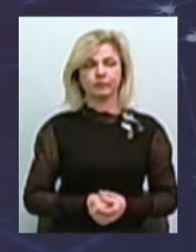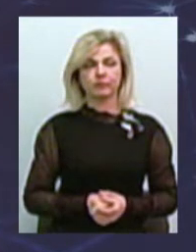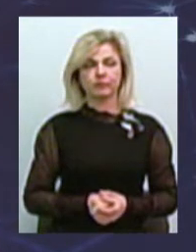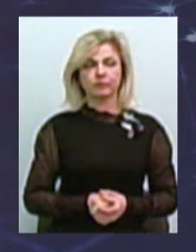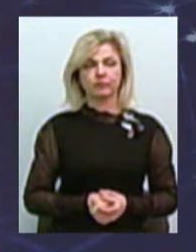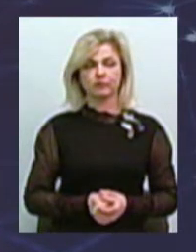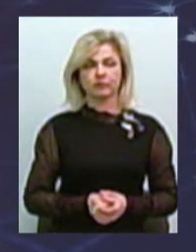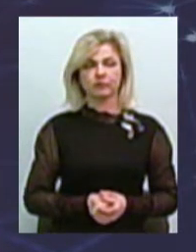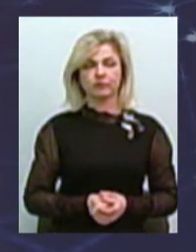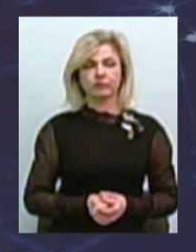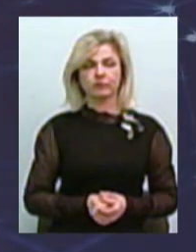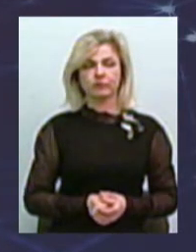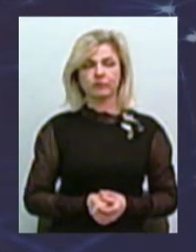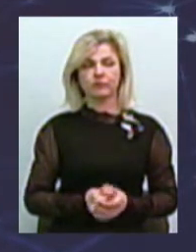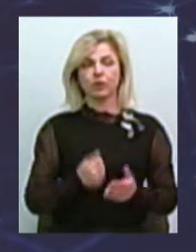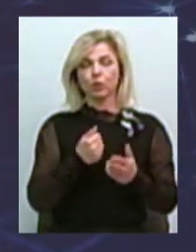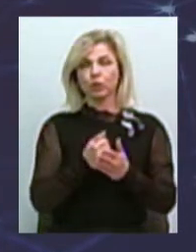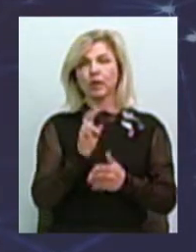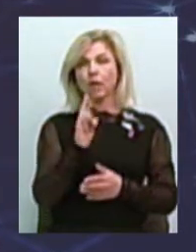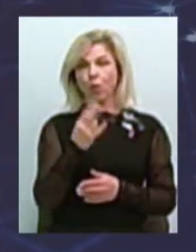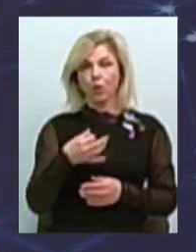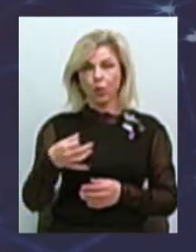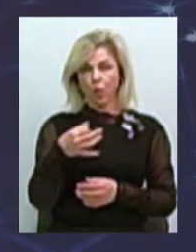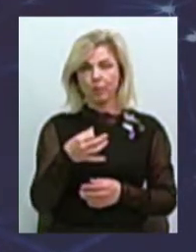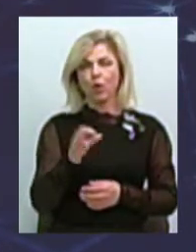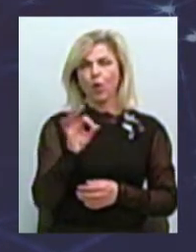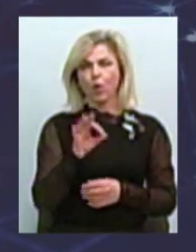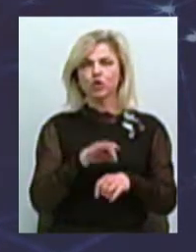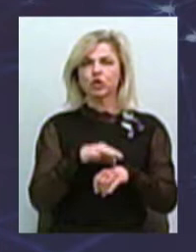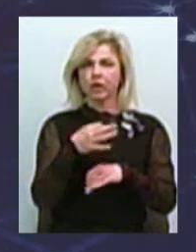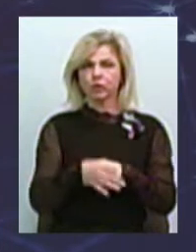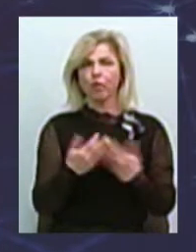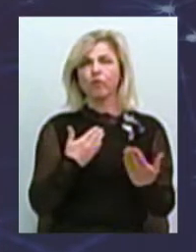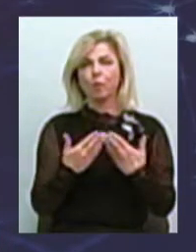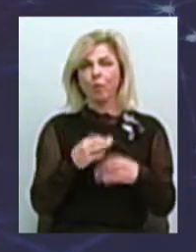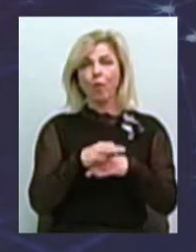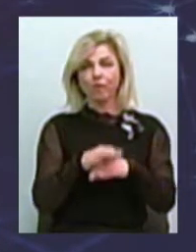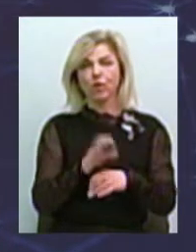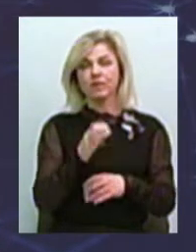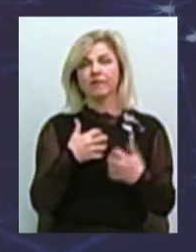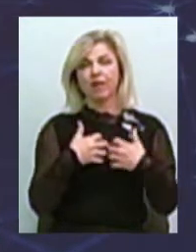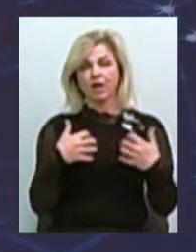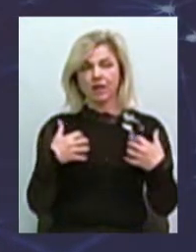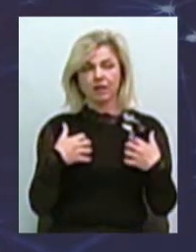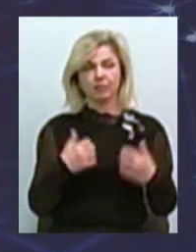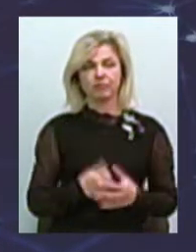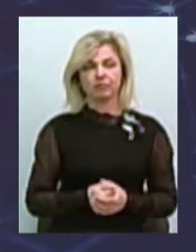До суду у Миколаївській області щодо саме жорстокого поводження з тваринами я не